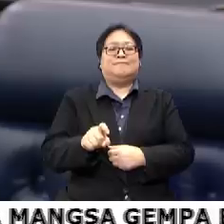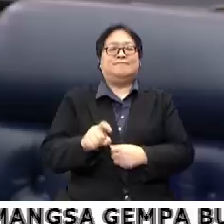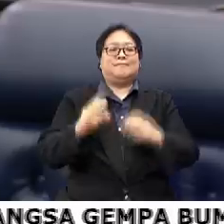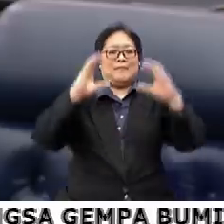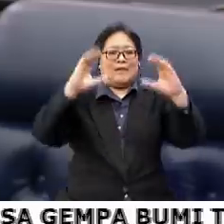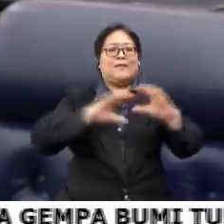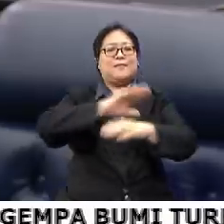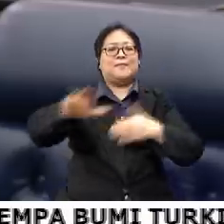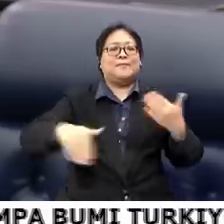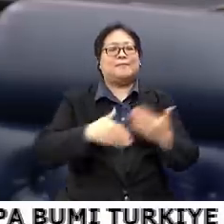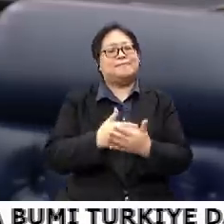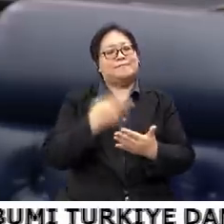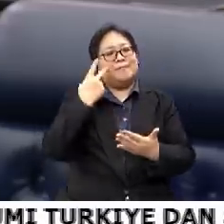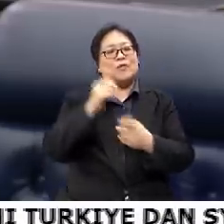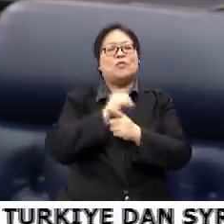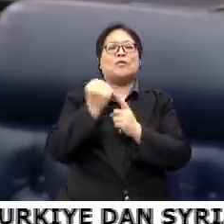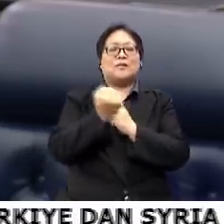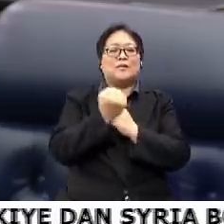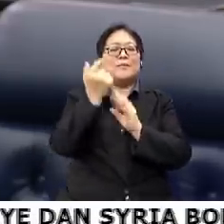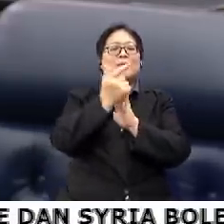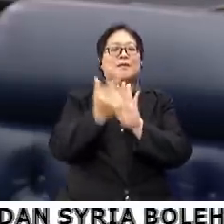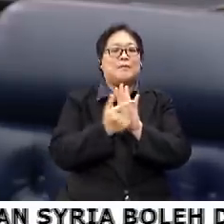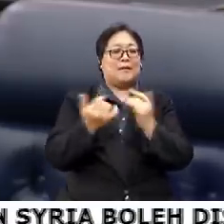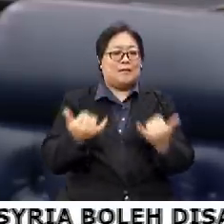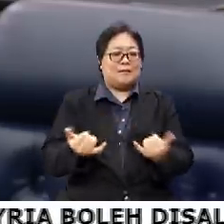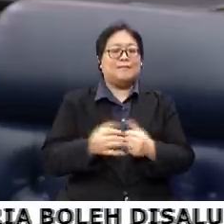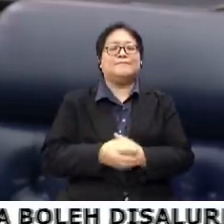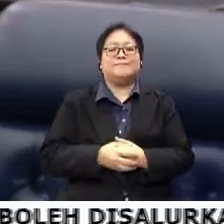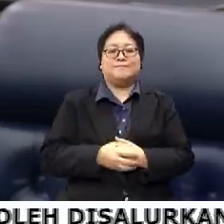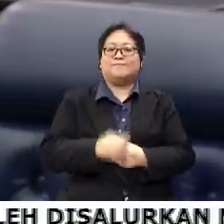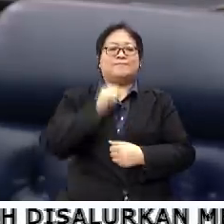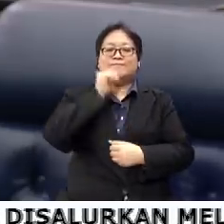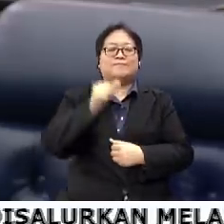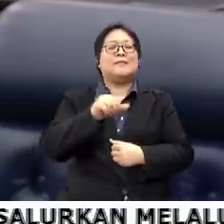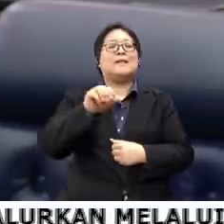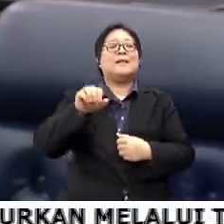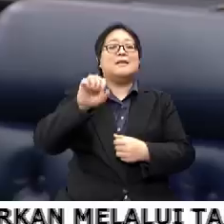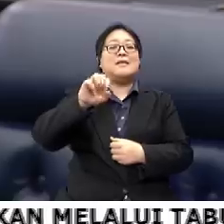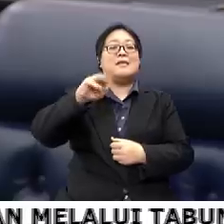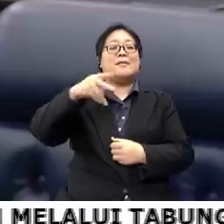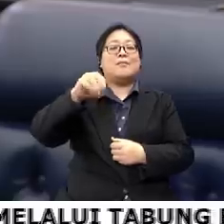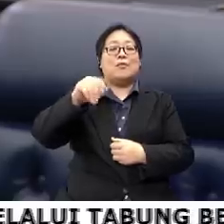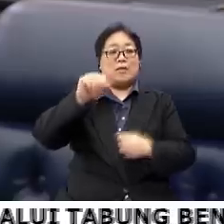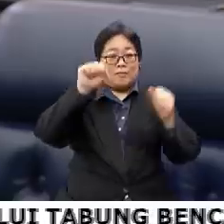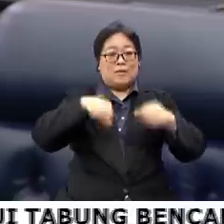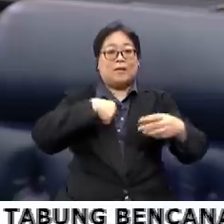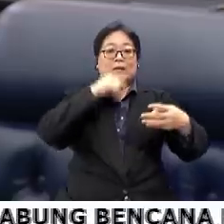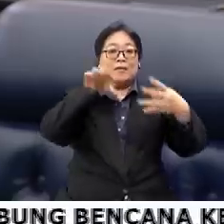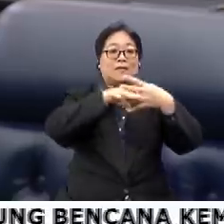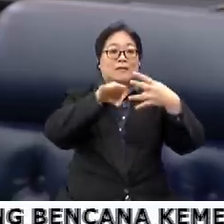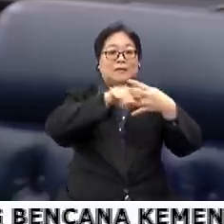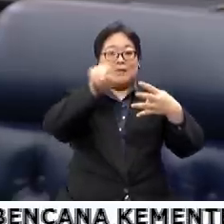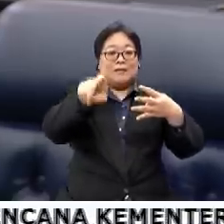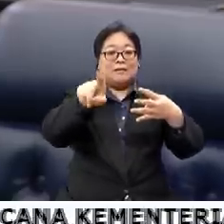secara total untuk melihat keadaan perlembagaan yang ada. Ya, bukan saya tidak sempurna, boleh Sri Adin bertanya